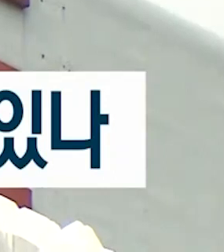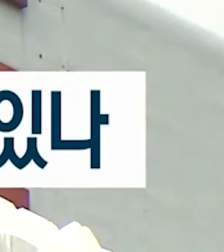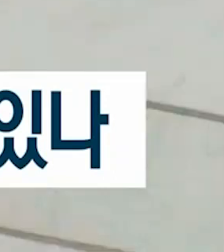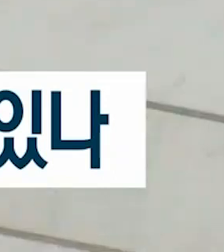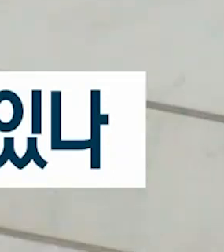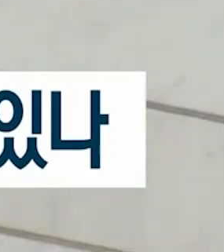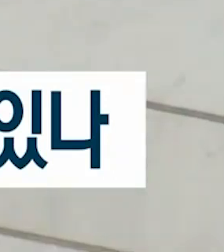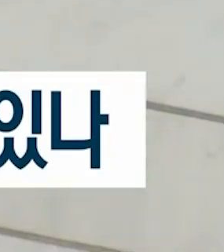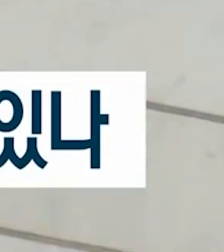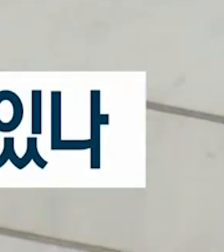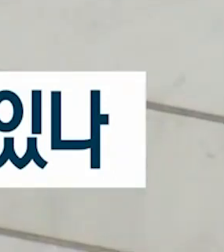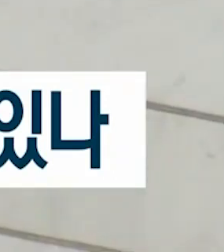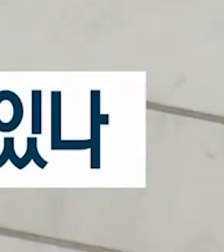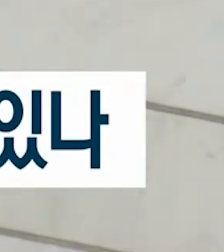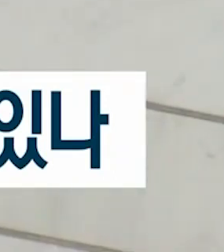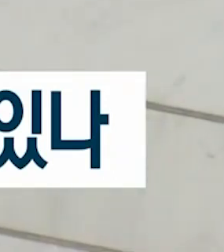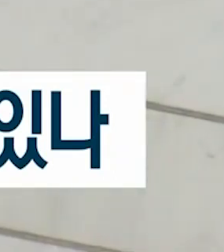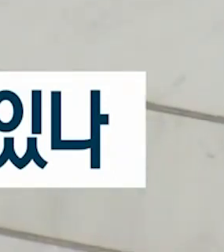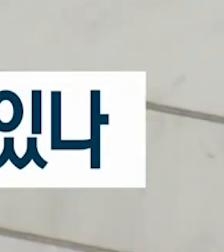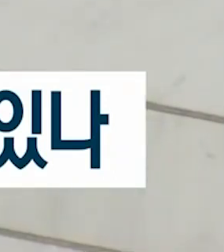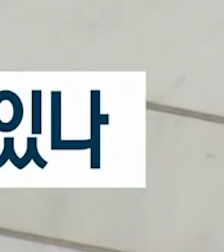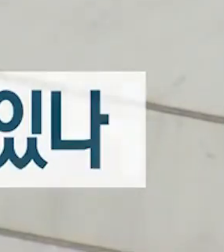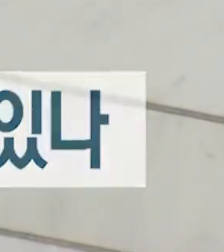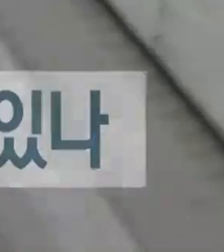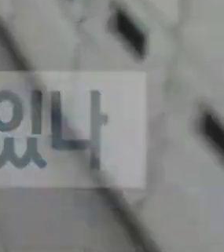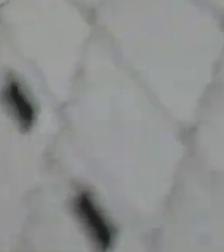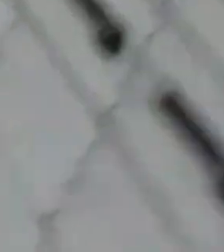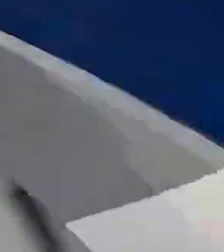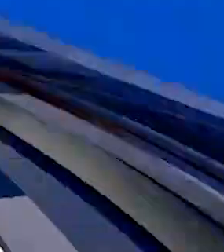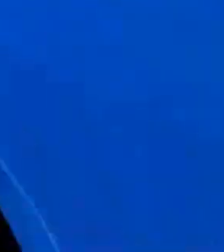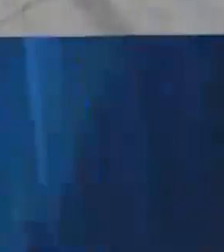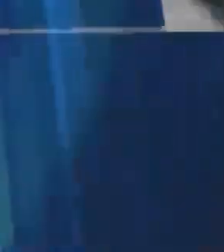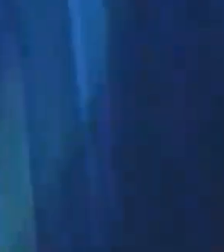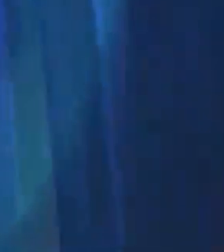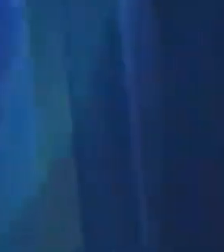달리 롯데 측은 아직까지 공식 참여 입장을 밝히지 않고 있습니다.